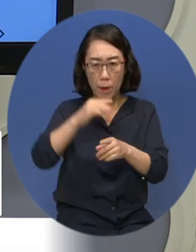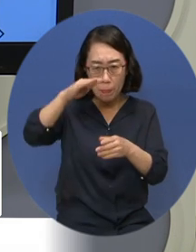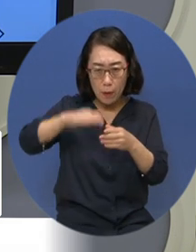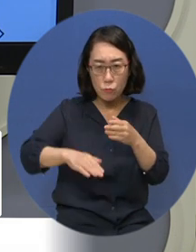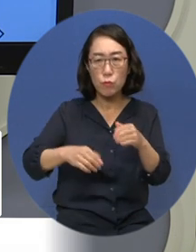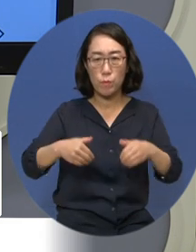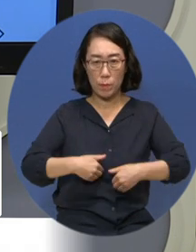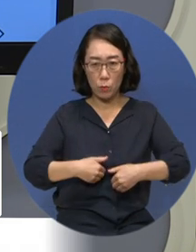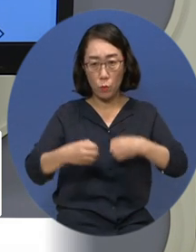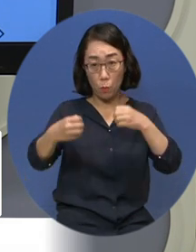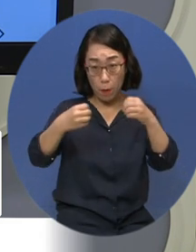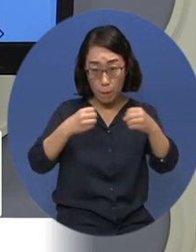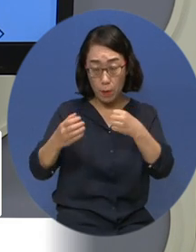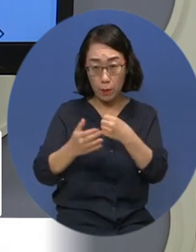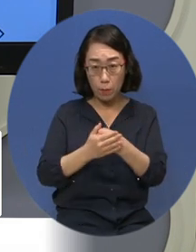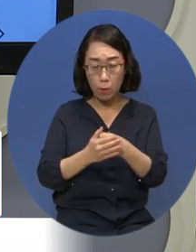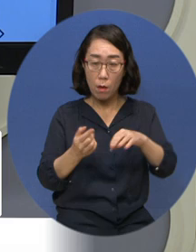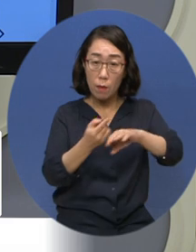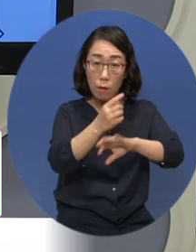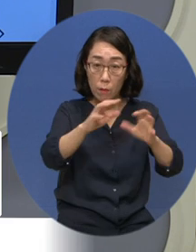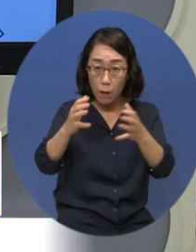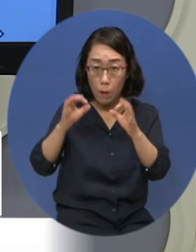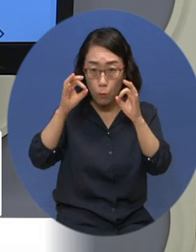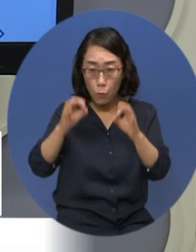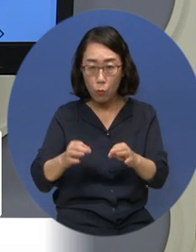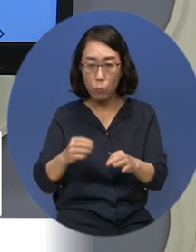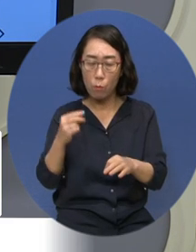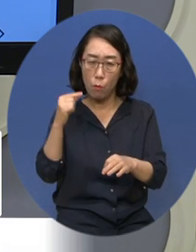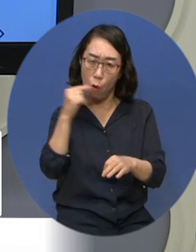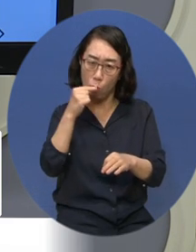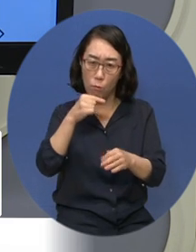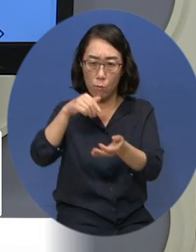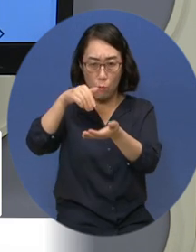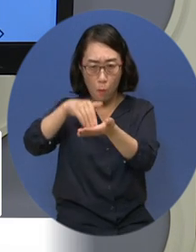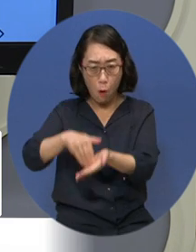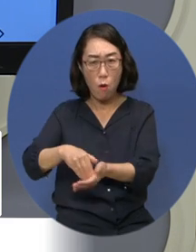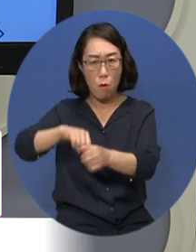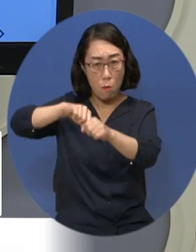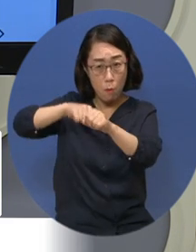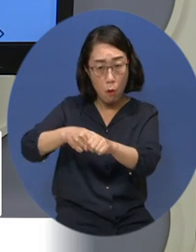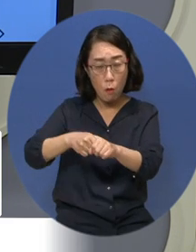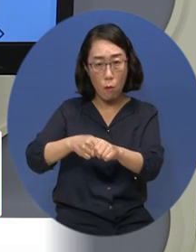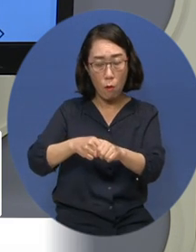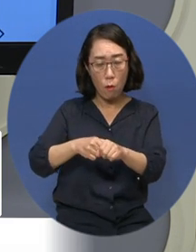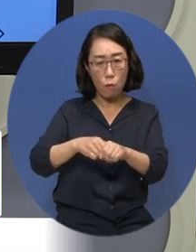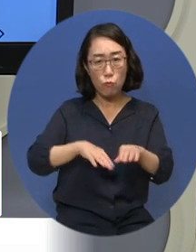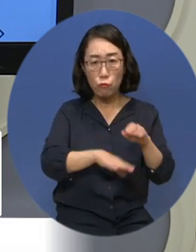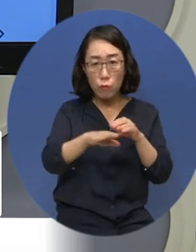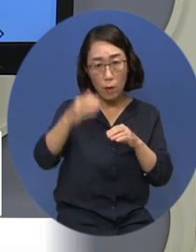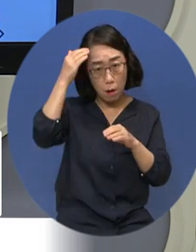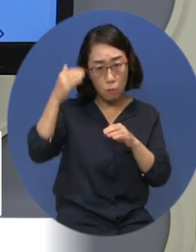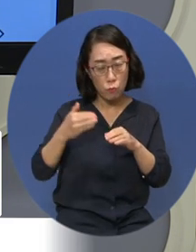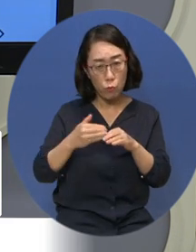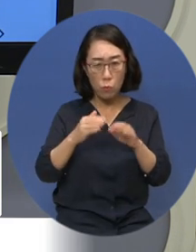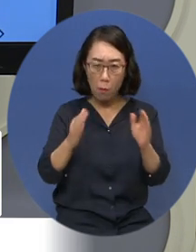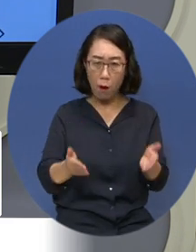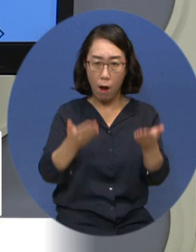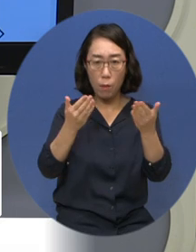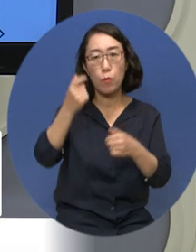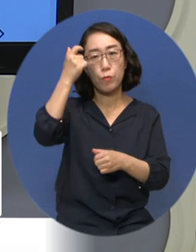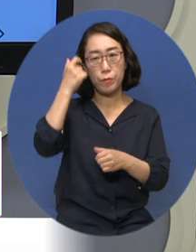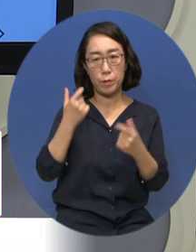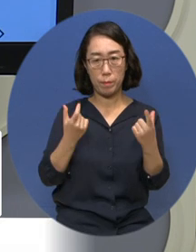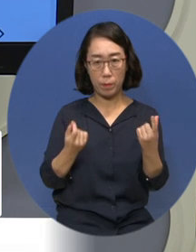성범 제나 살인을 저지르면 중령의 져 하지만 우리나라의 경우 상당히 경미하게 처벌 되고 있다고 밝혔습니다